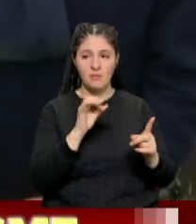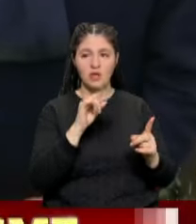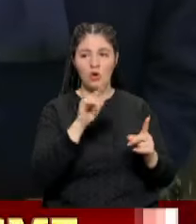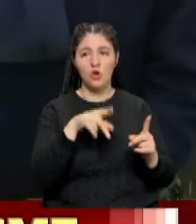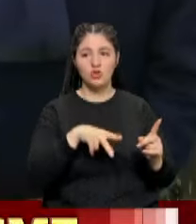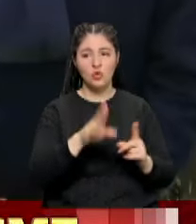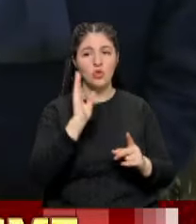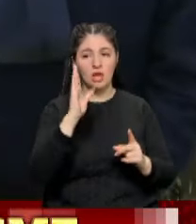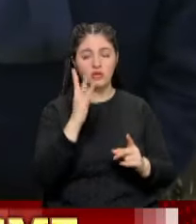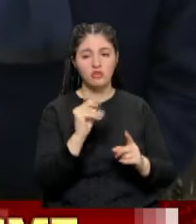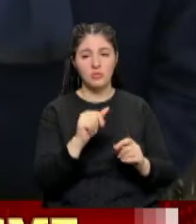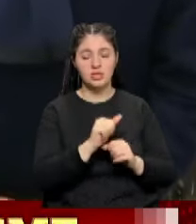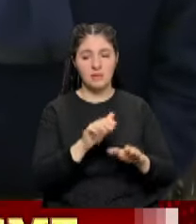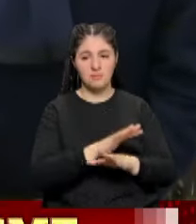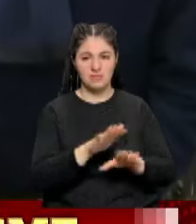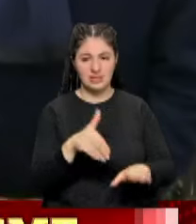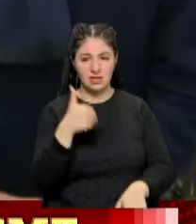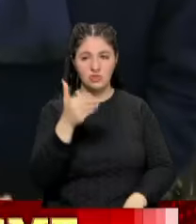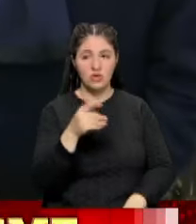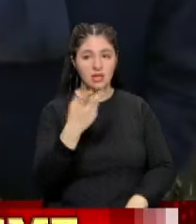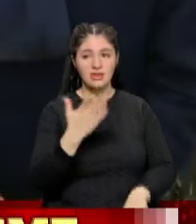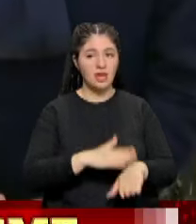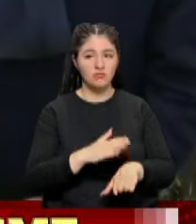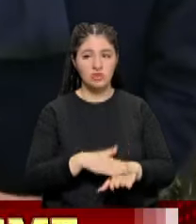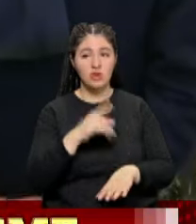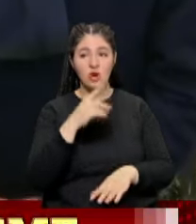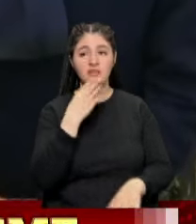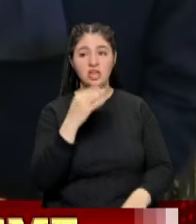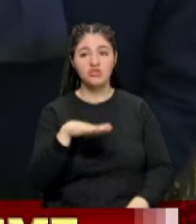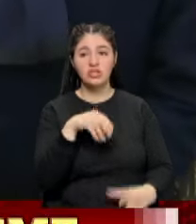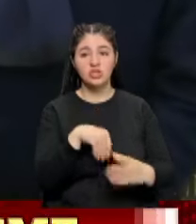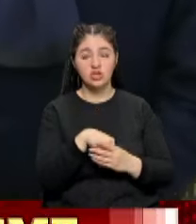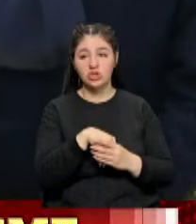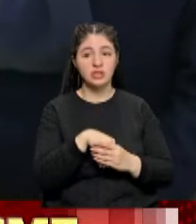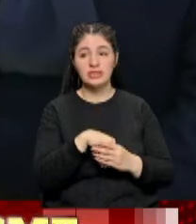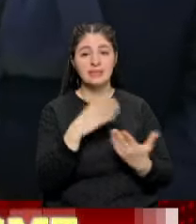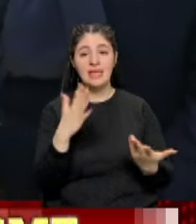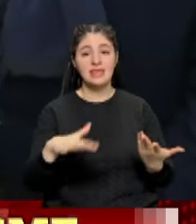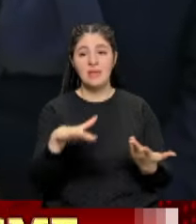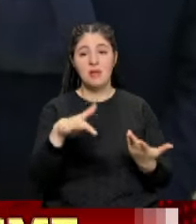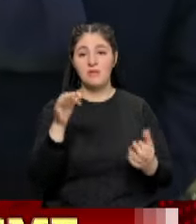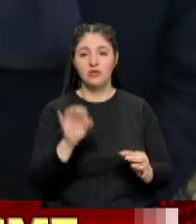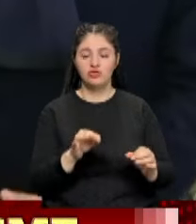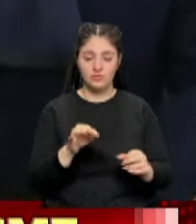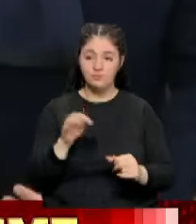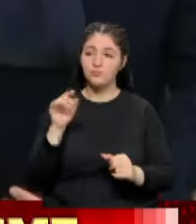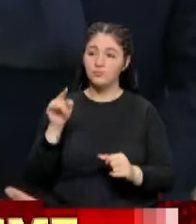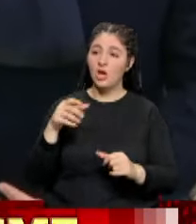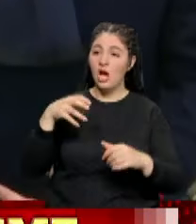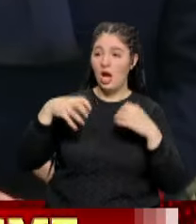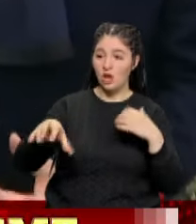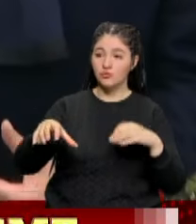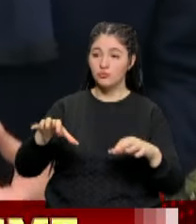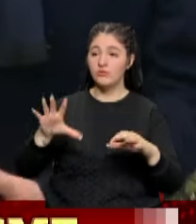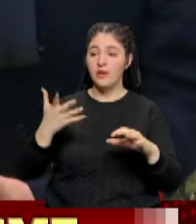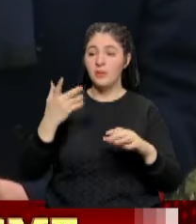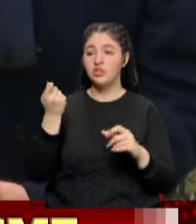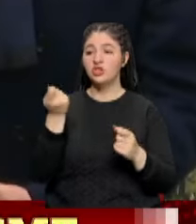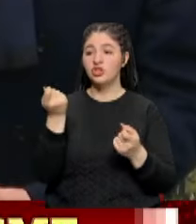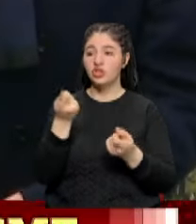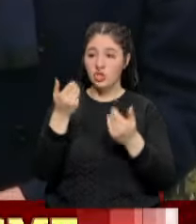o yola çıkılacak, bu yayın biter bitmez. Orada ne yapacaksınız? O gençler için ne temel atılacak? Şimdi bu ayrımcılık ya da bir